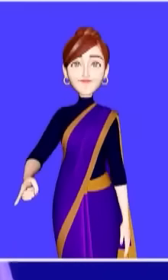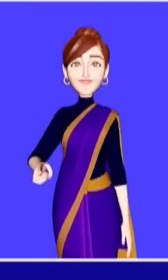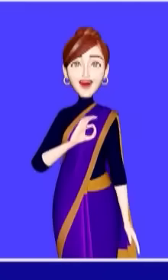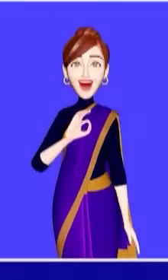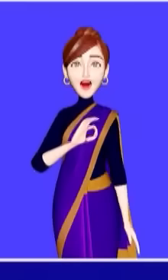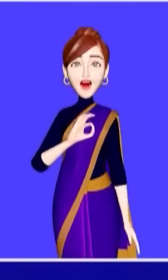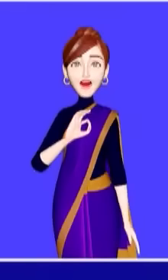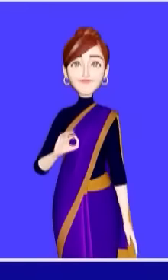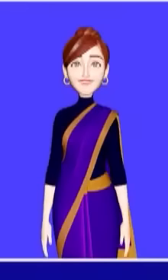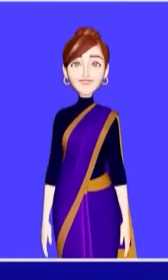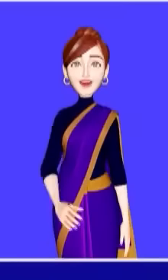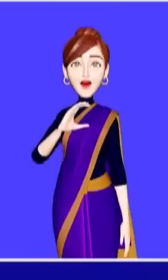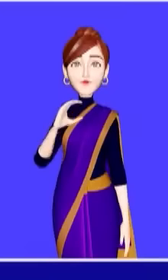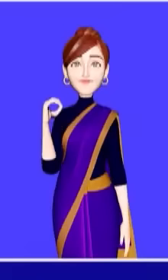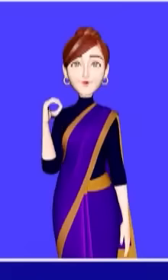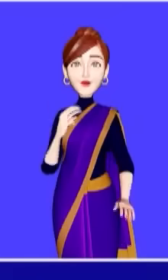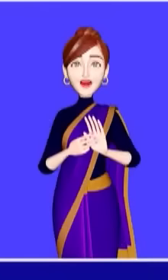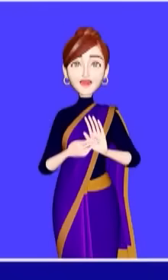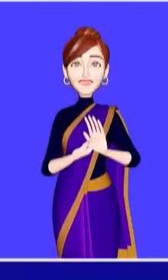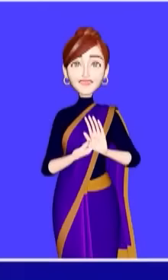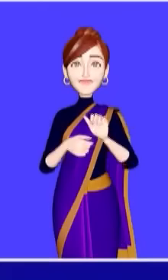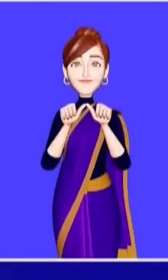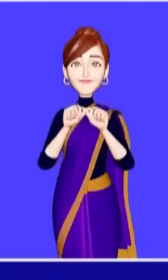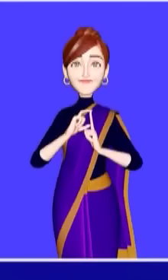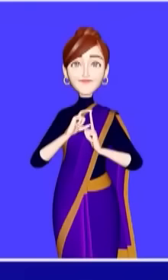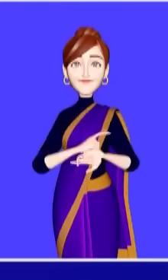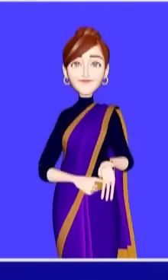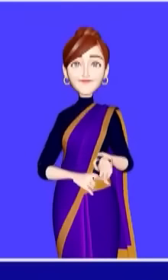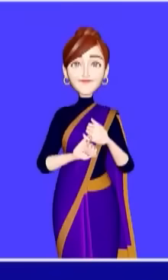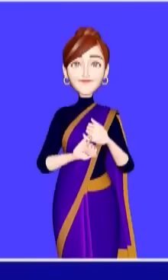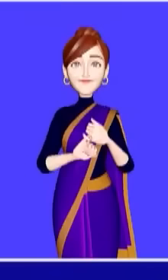21वीं सदी की एआई आधारित दुनिया में